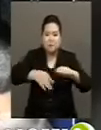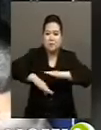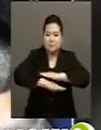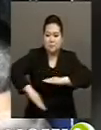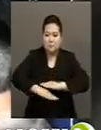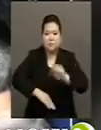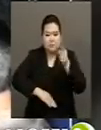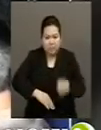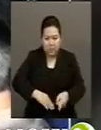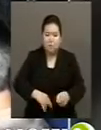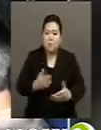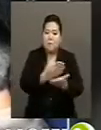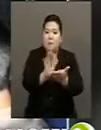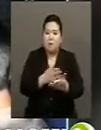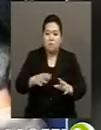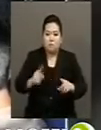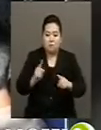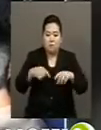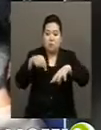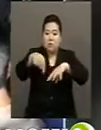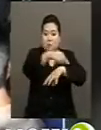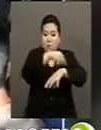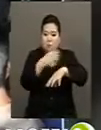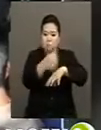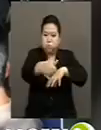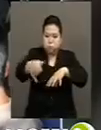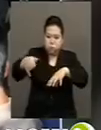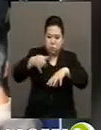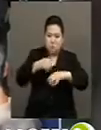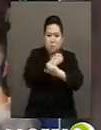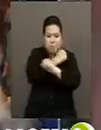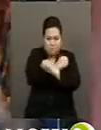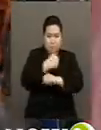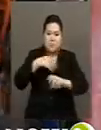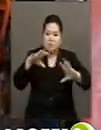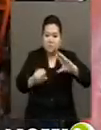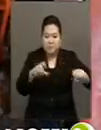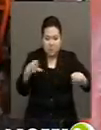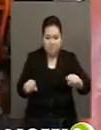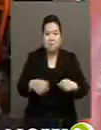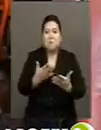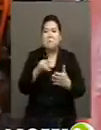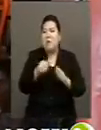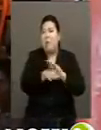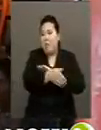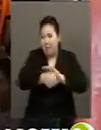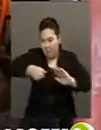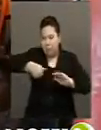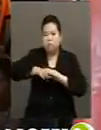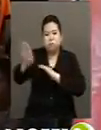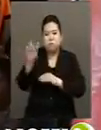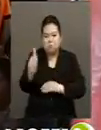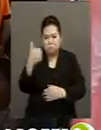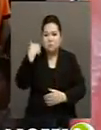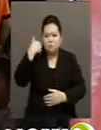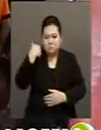ส่วนหนึ่งเนี่ยกระจายกำลังกันปิดล้อมอยู่ในพื้นที่แล้วก็ดักจับกลุ่มแรงงานแต่มีบางส่วนที่ไหวตัวทันแล้วก็หลบหนีไป